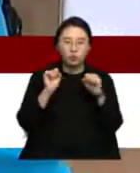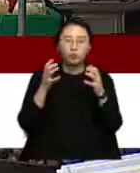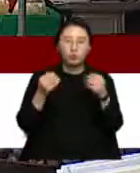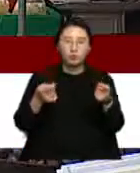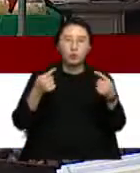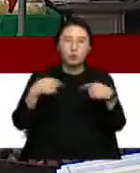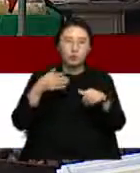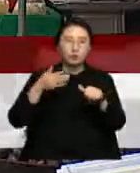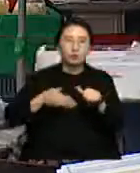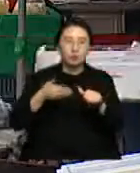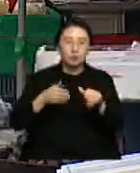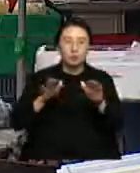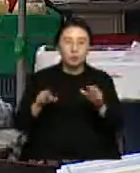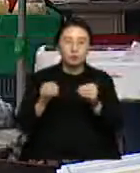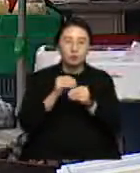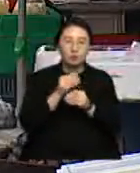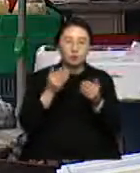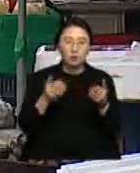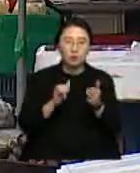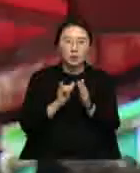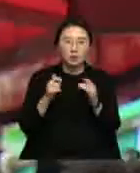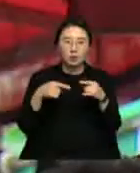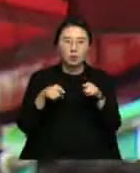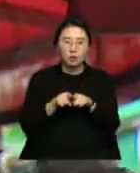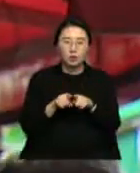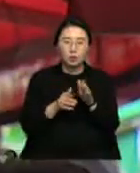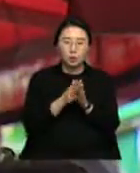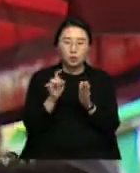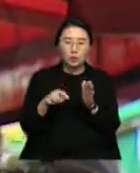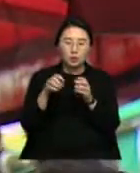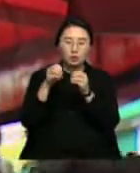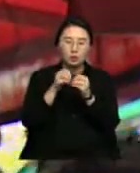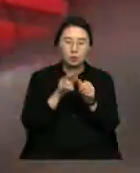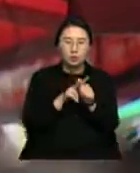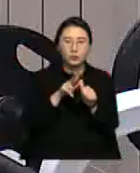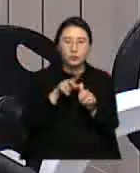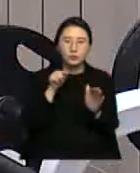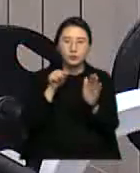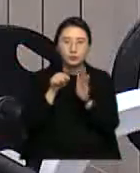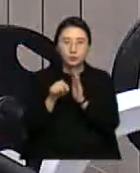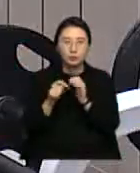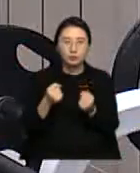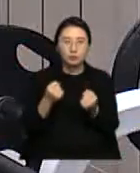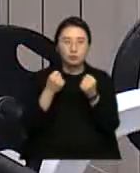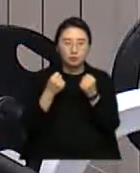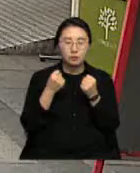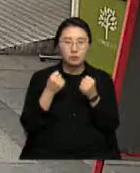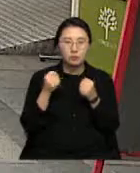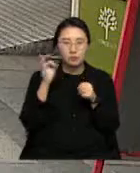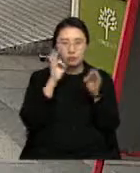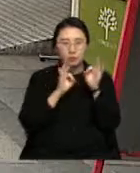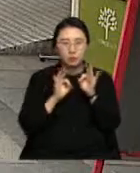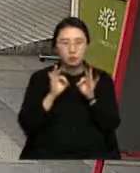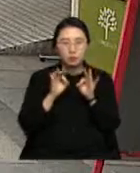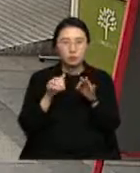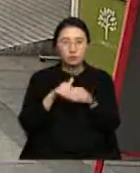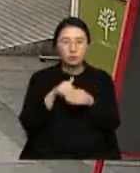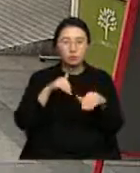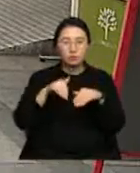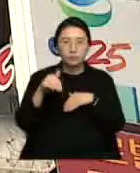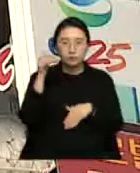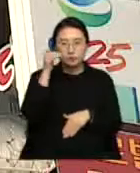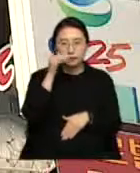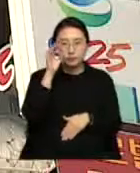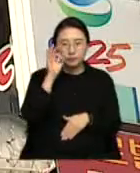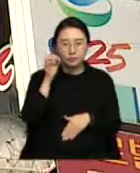많이 오시고. 이번 추석 연휴엔 가족과 함께 도심 속 전통시장을 방문해 건강도 챙기고 독특한 테마거리를